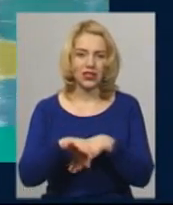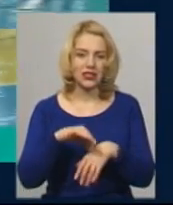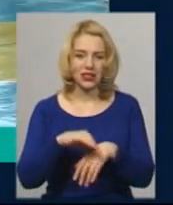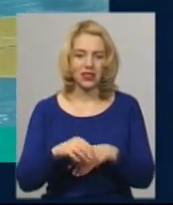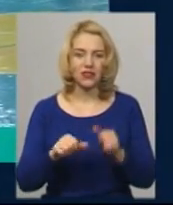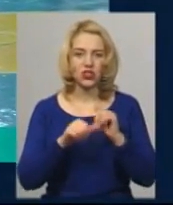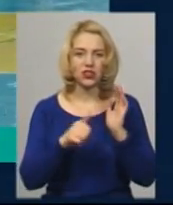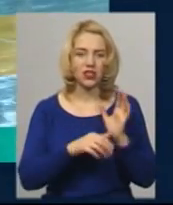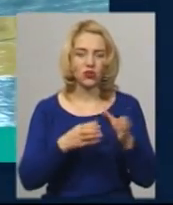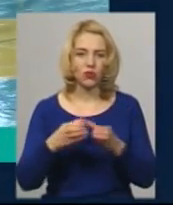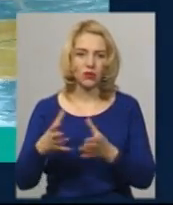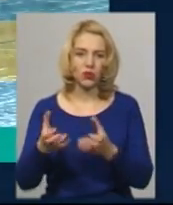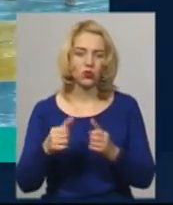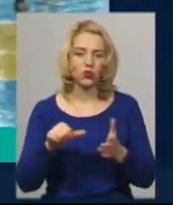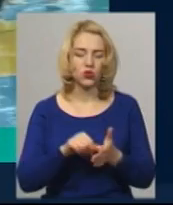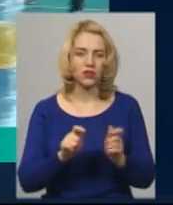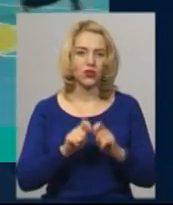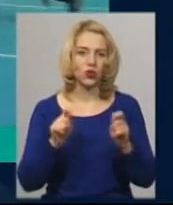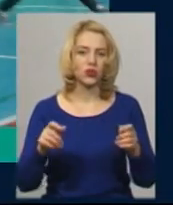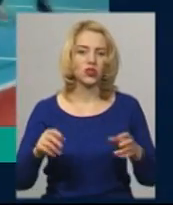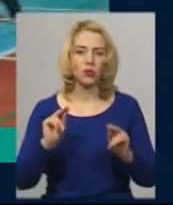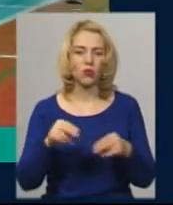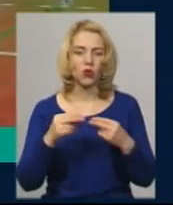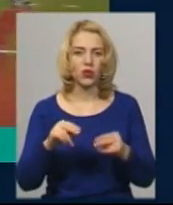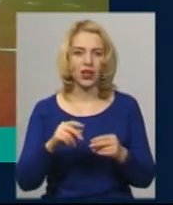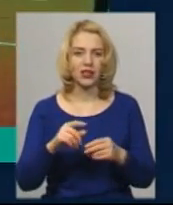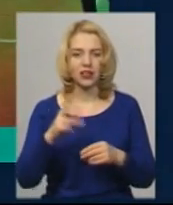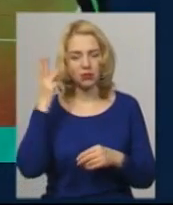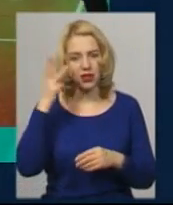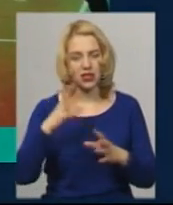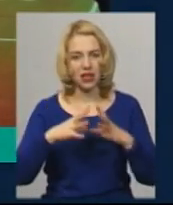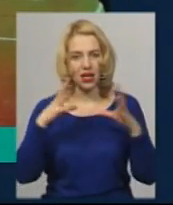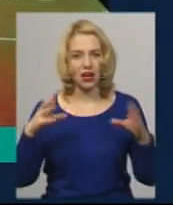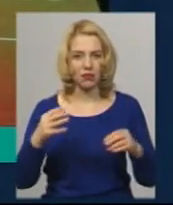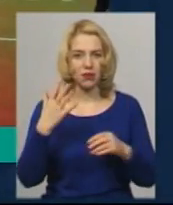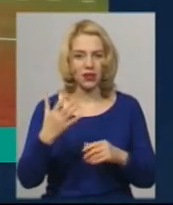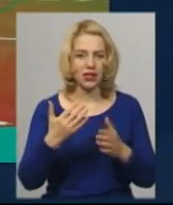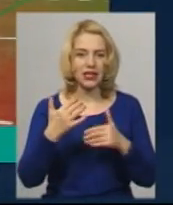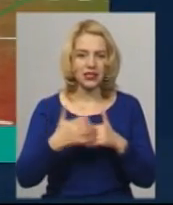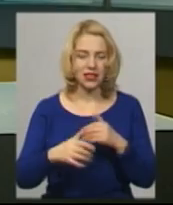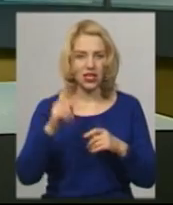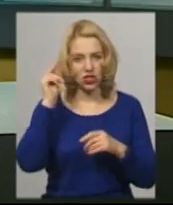команд беруть участь у відкритому чемпіонаті міста Хмельницького з регбі-5 серед шкільних команд.